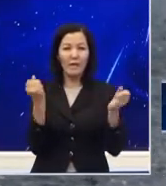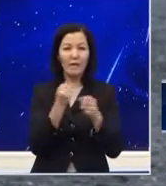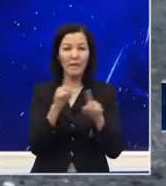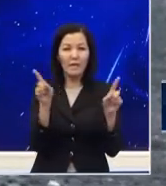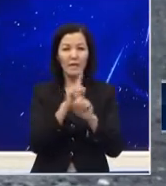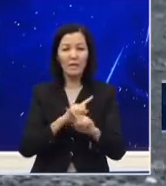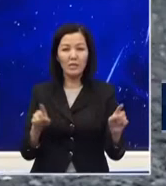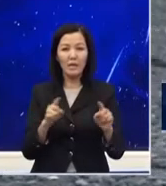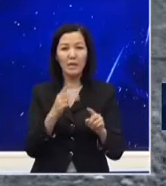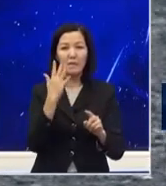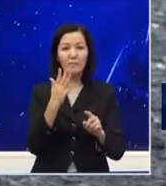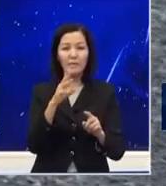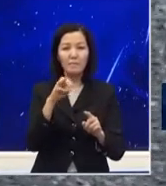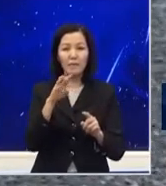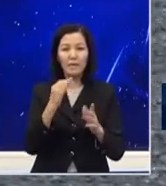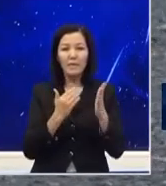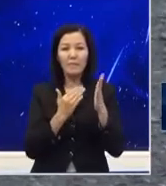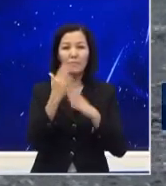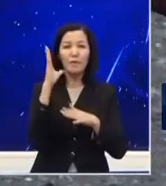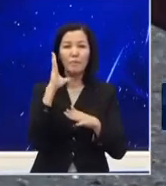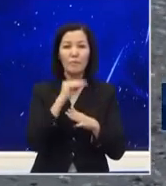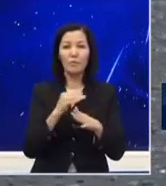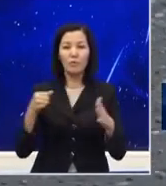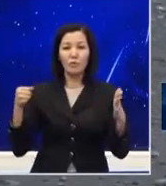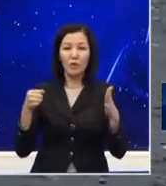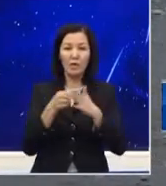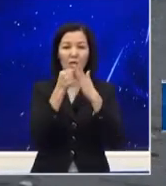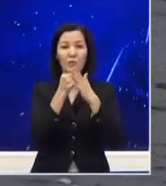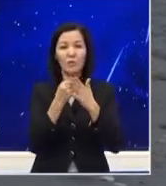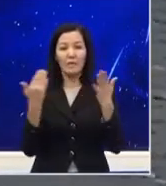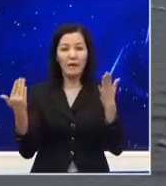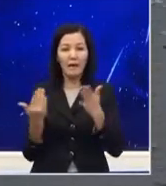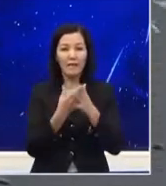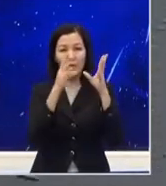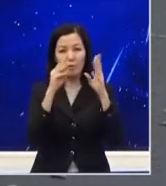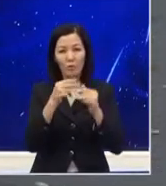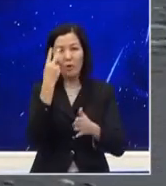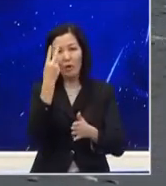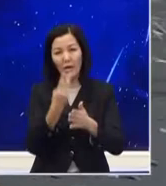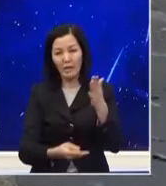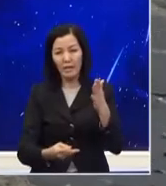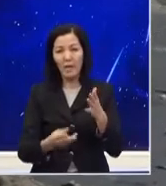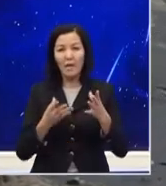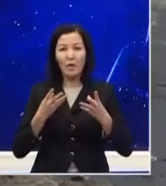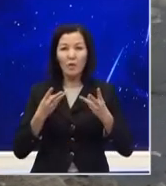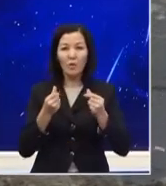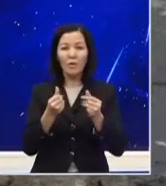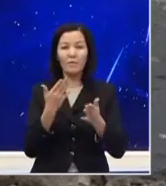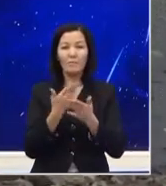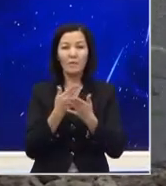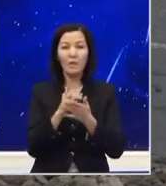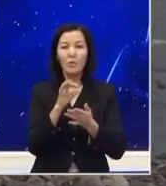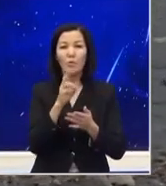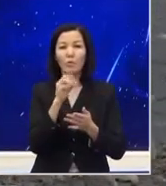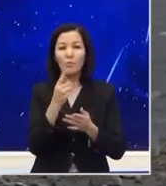5 метрге дейін көтеріледі. Жарға соғылады, нәтижесінде үгіледі, құлайды. Мәселен, Көктұмадағы